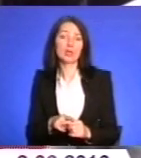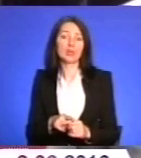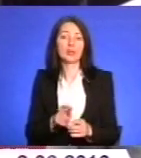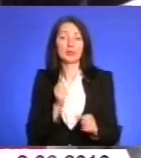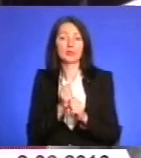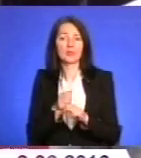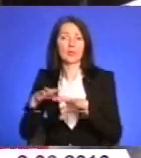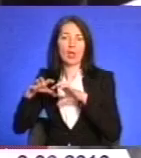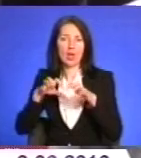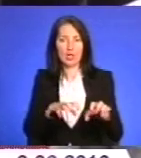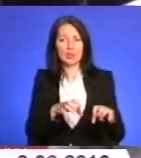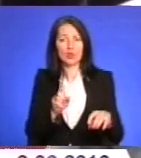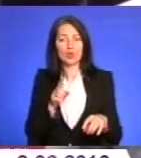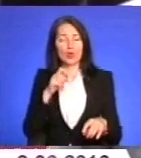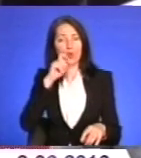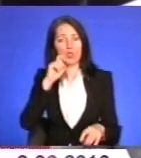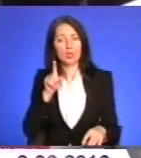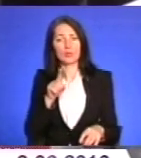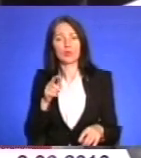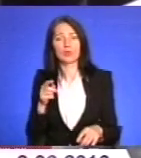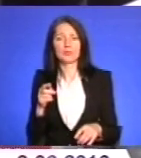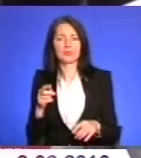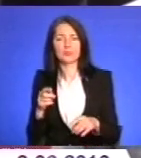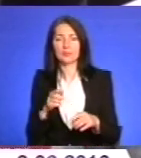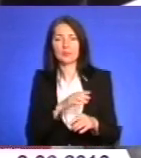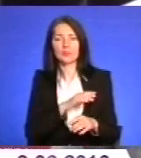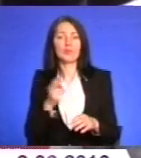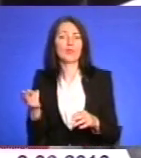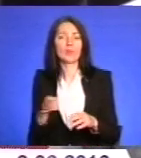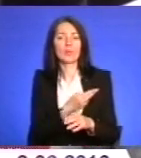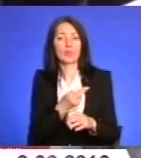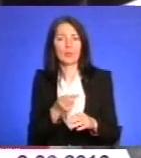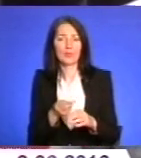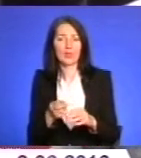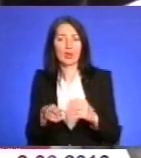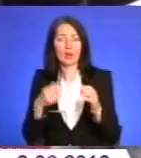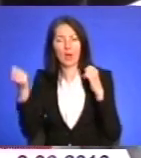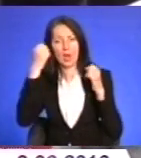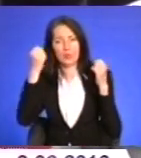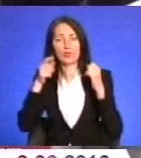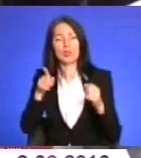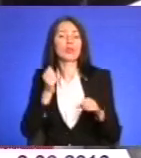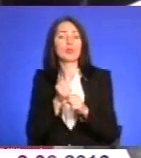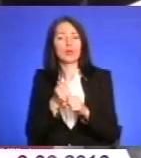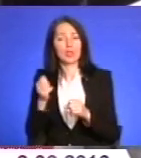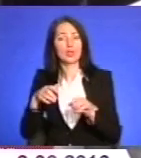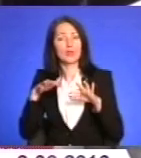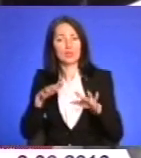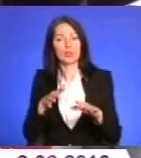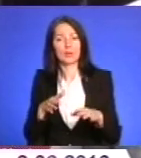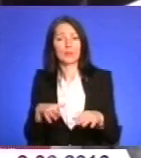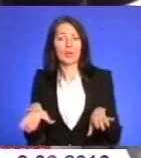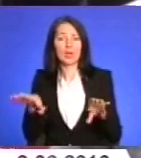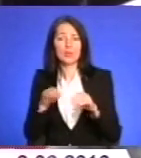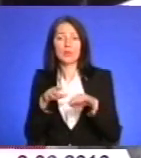щодо України, про безглуздість їхньої роботи, їхніх вчинків. Тому що разом з спільними заходами,